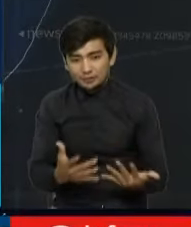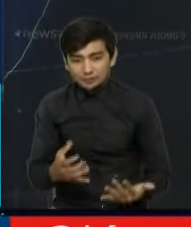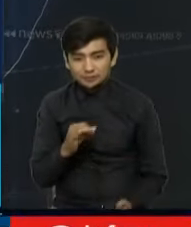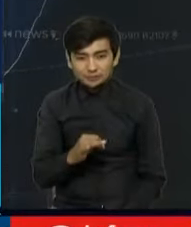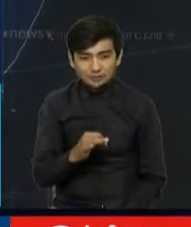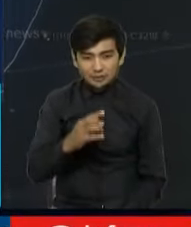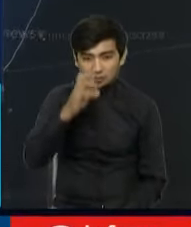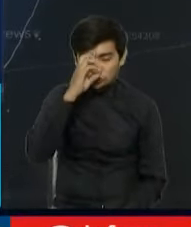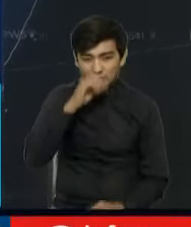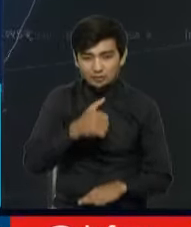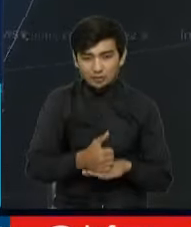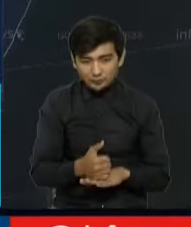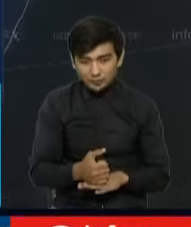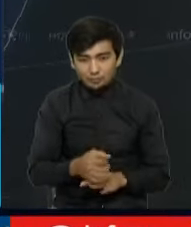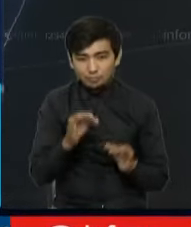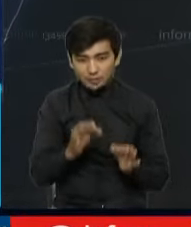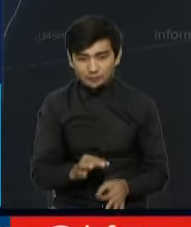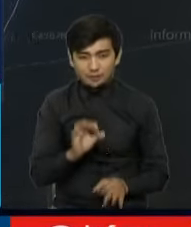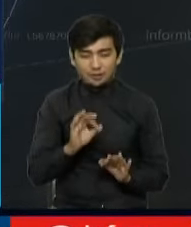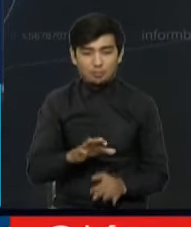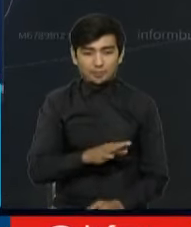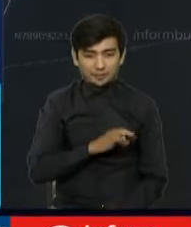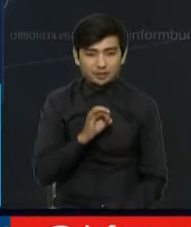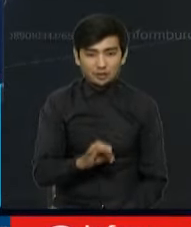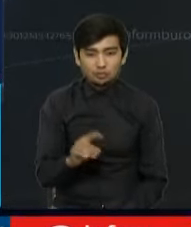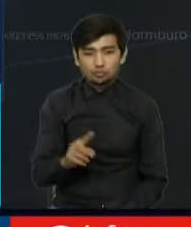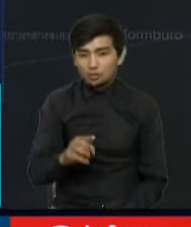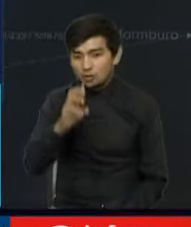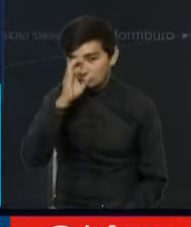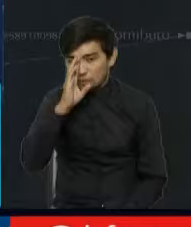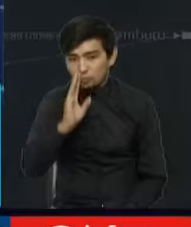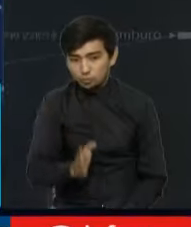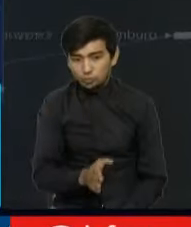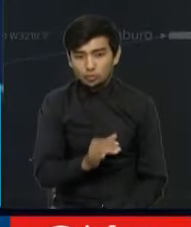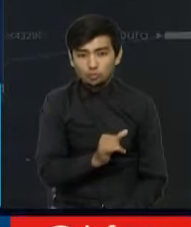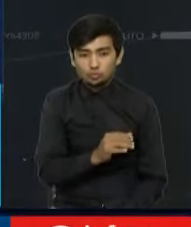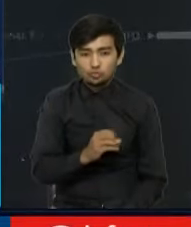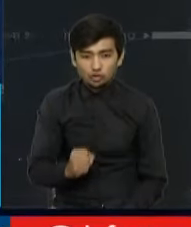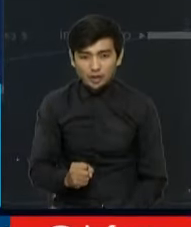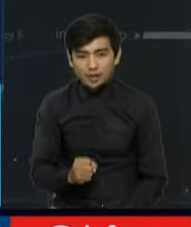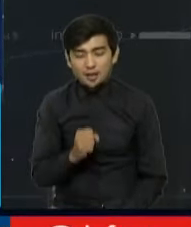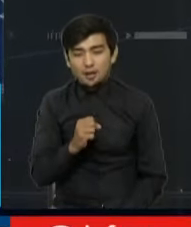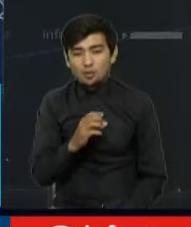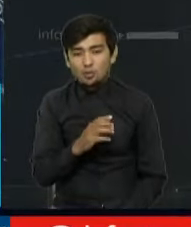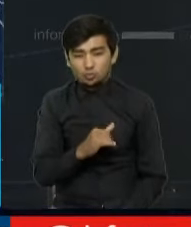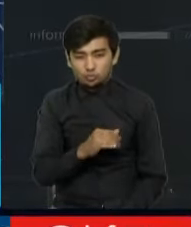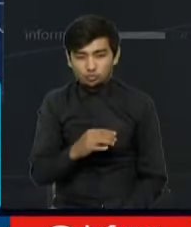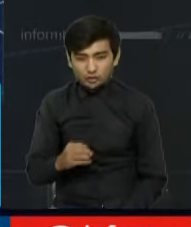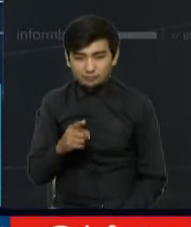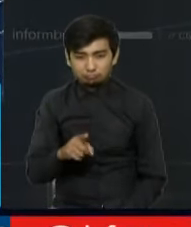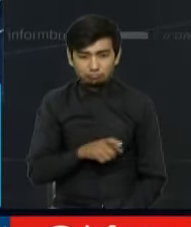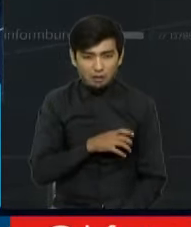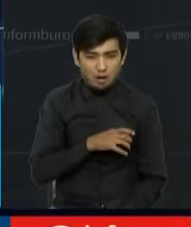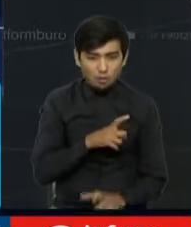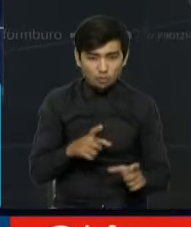Глава государства однозначно твердо сказал, что государство будет уже применять к тем олигархам, которые